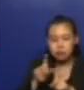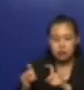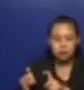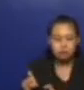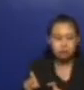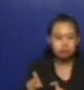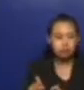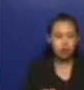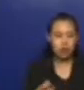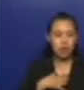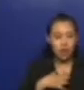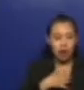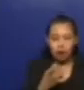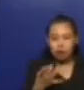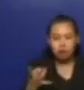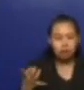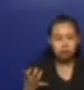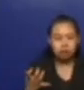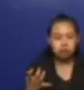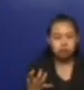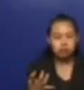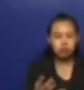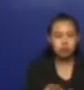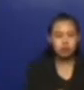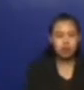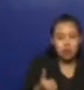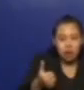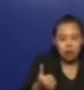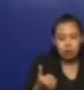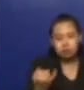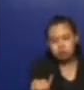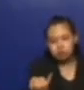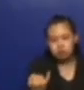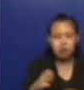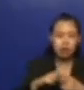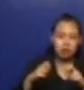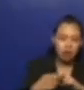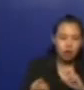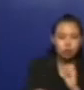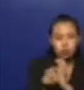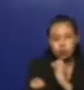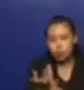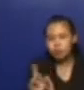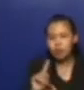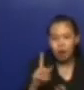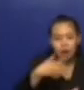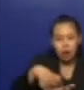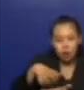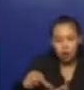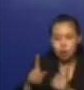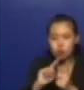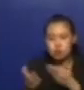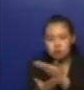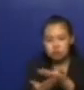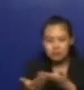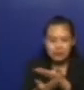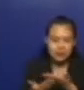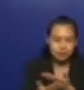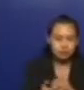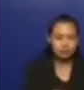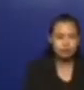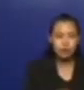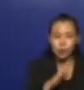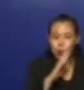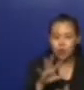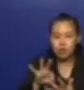ว่าเขาต้องการอะไรไอ้อย่างนั้นได้ไอ้อย่างนี้ยังมีปัญหาเหมือนจะตั้งมาเป็นกรรมาธิการผ